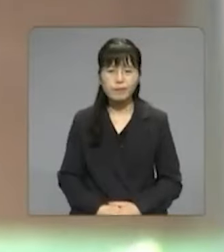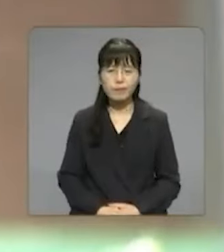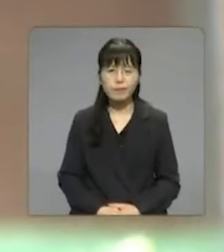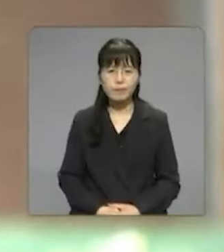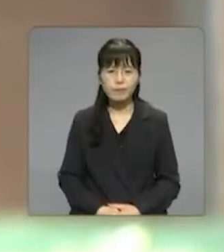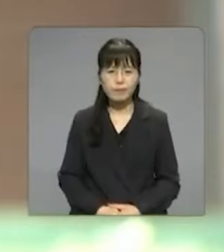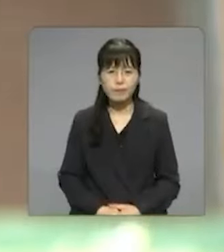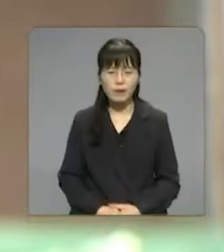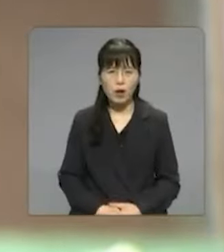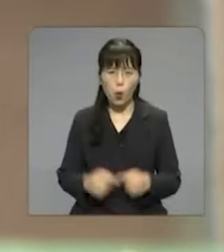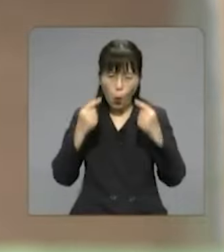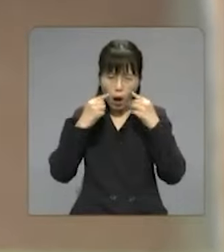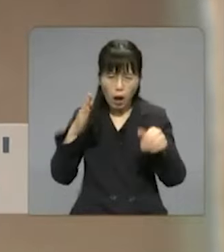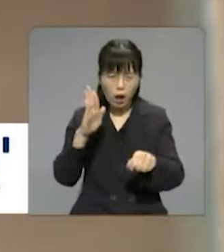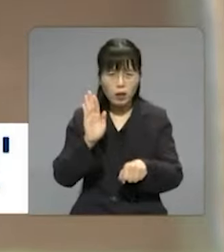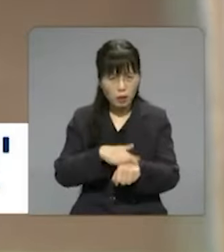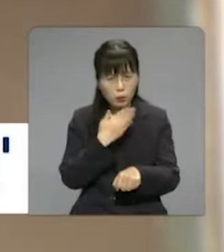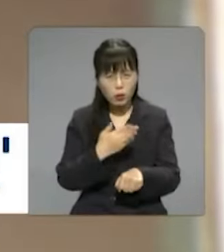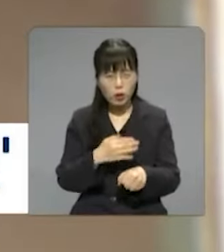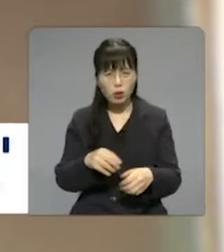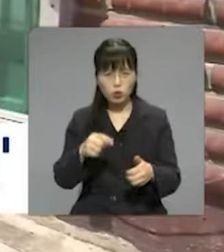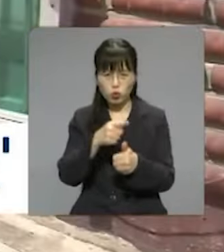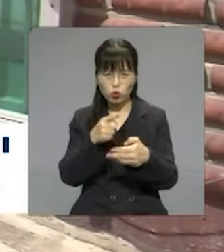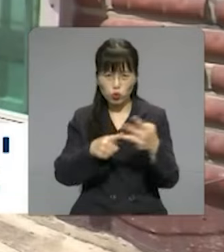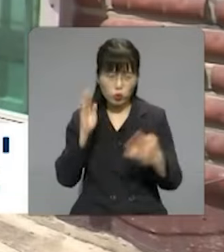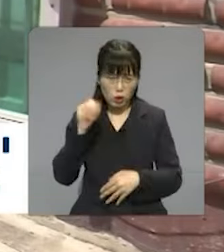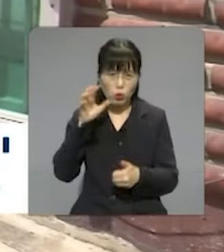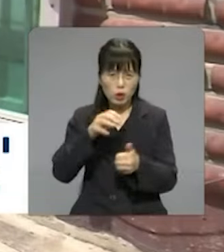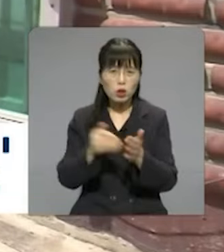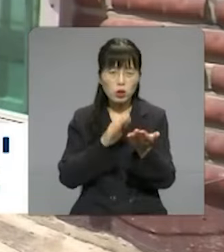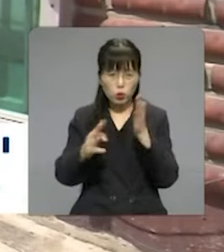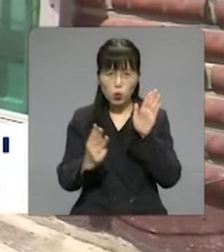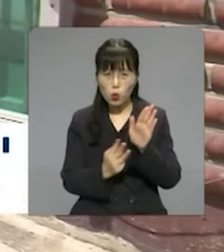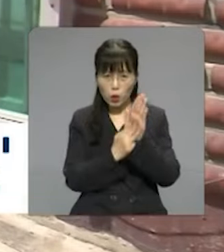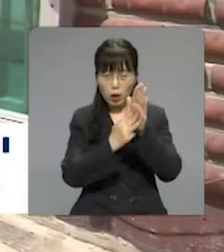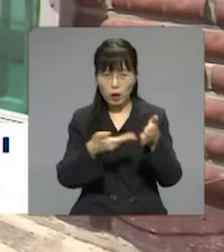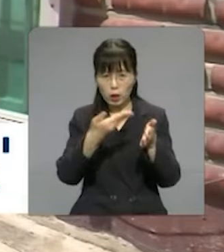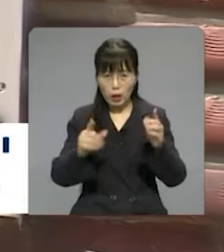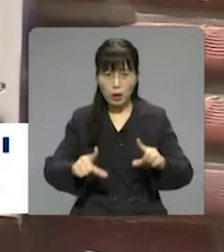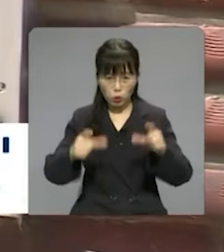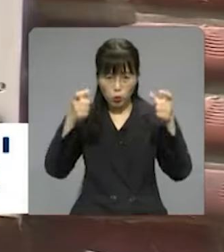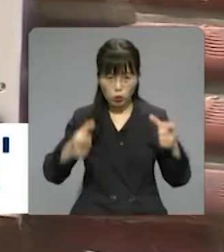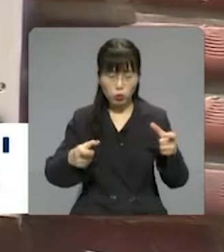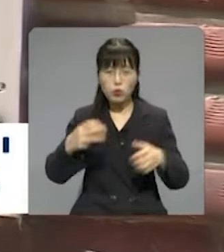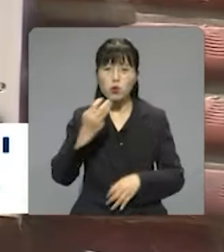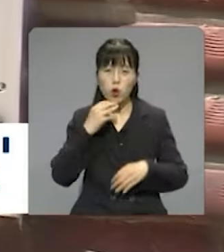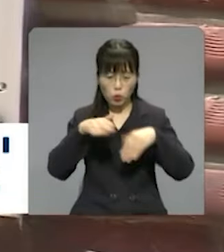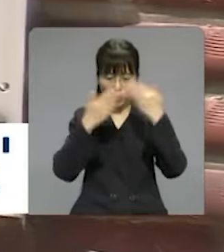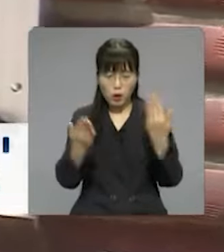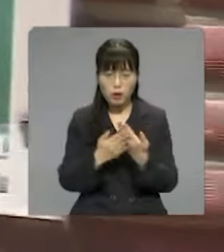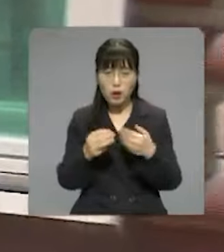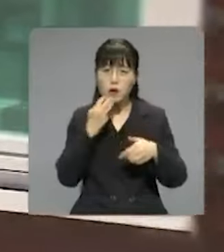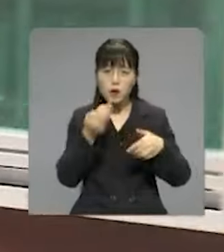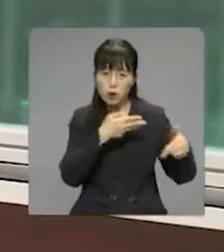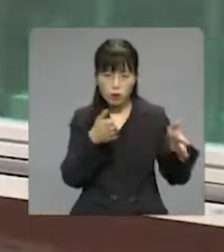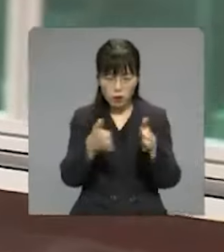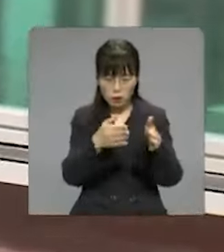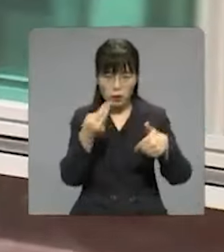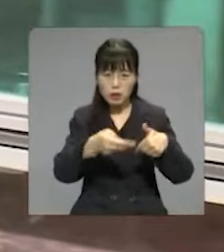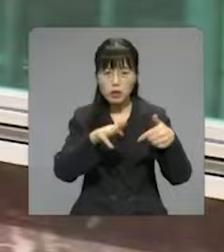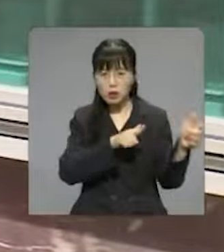네. 명백한 인재란 윤 대통령 질타 이후 관악구와 강동구 등 서울 전역과 경기 인천 등